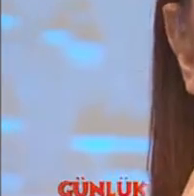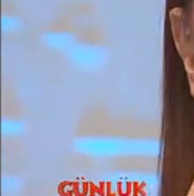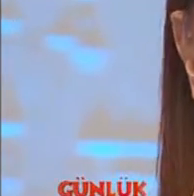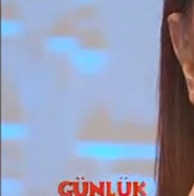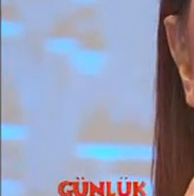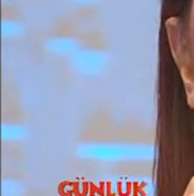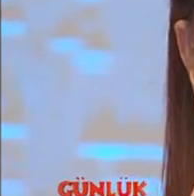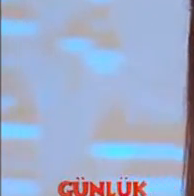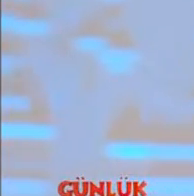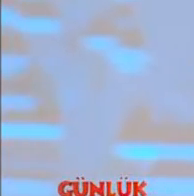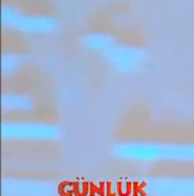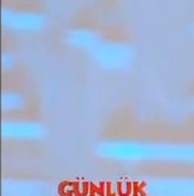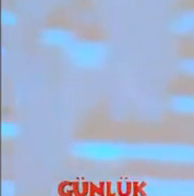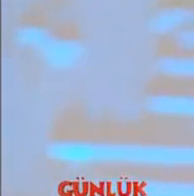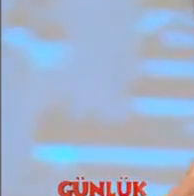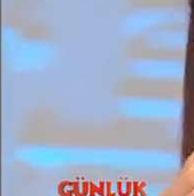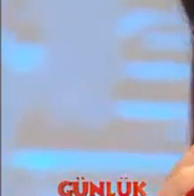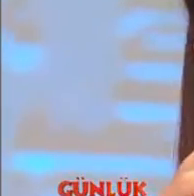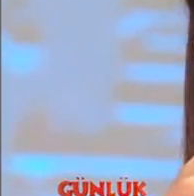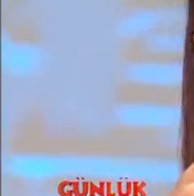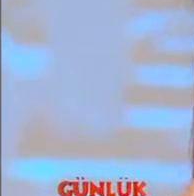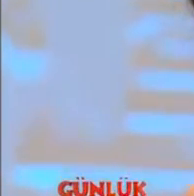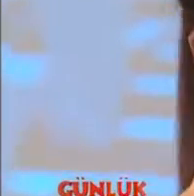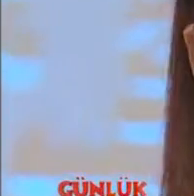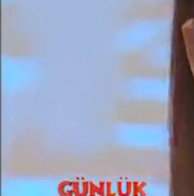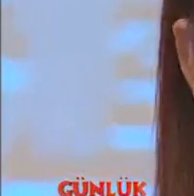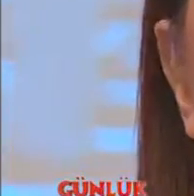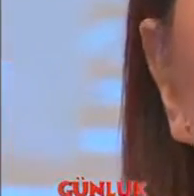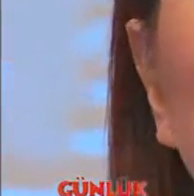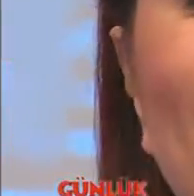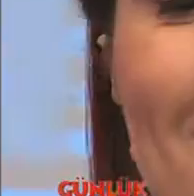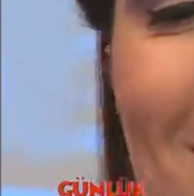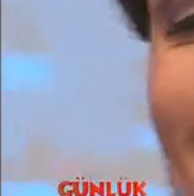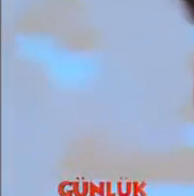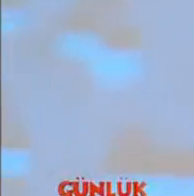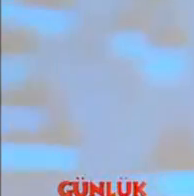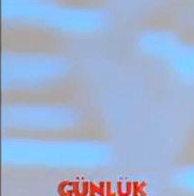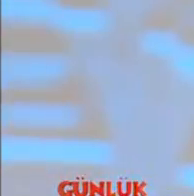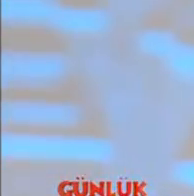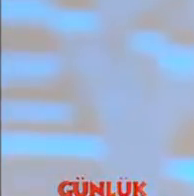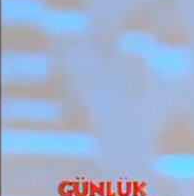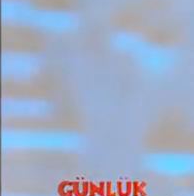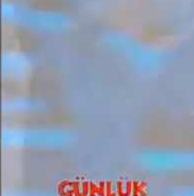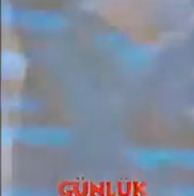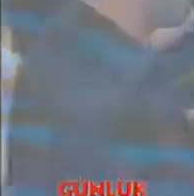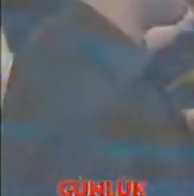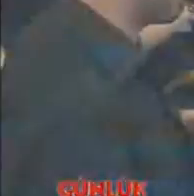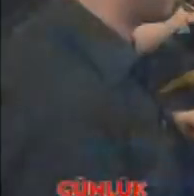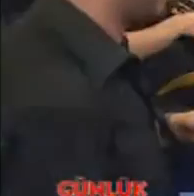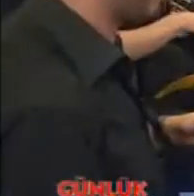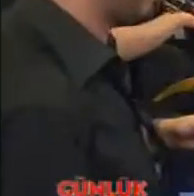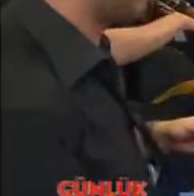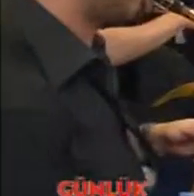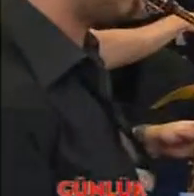Yaşamak ne güzel şey. Ümidini hiç kırma, boş ver sen onu.